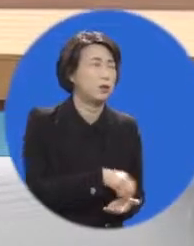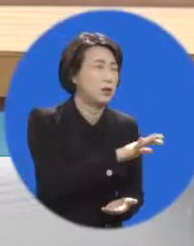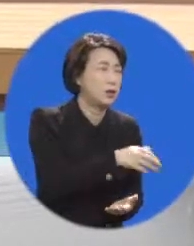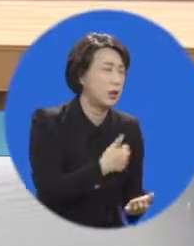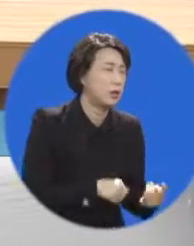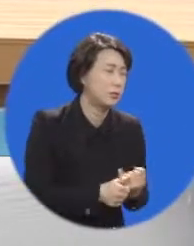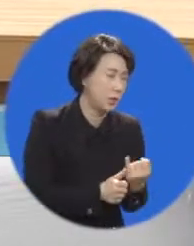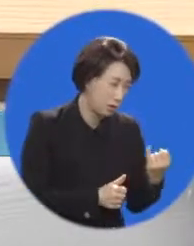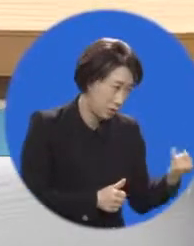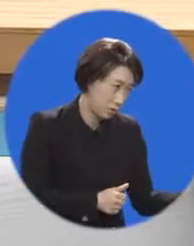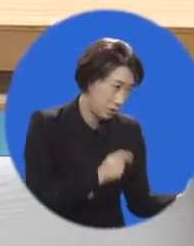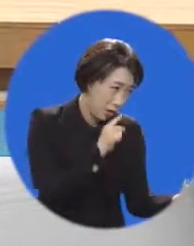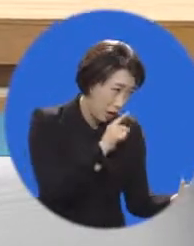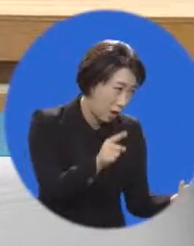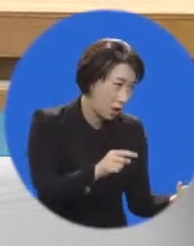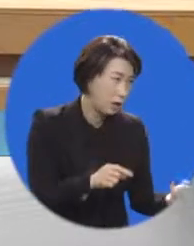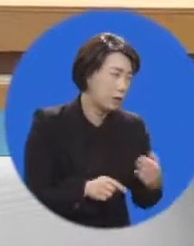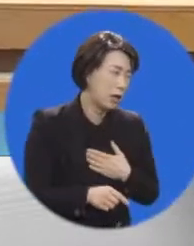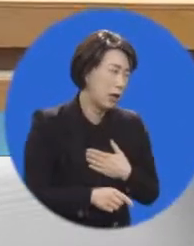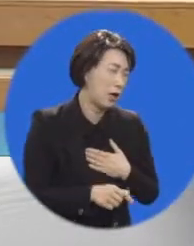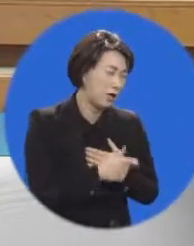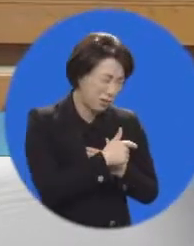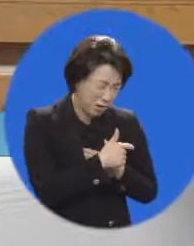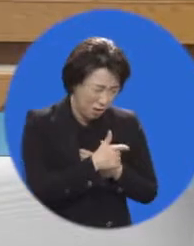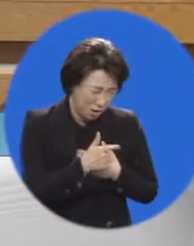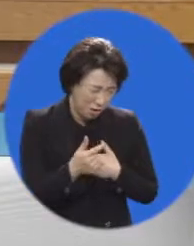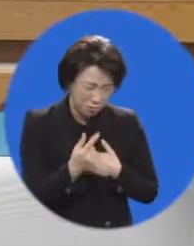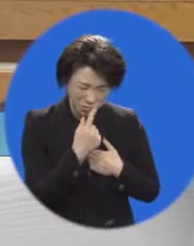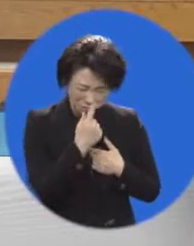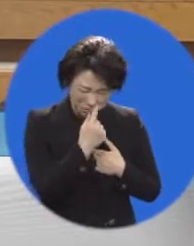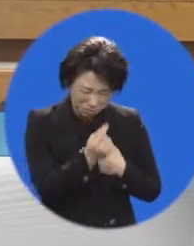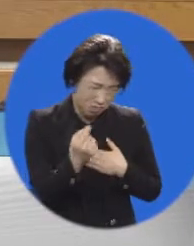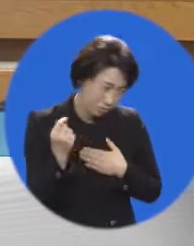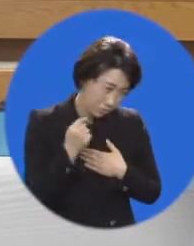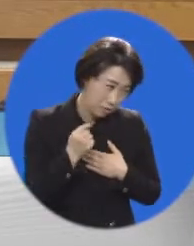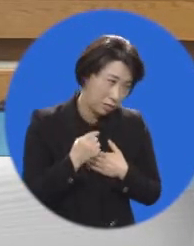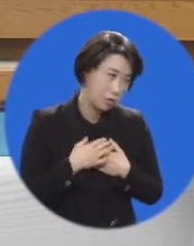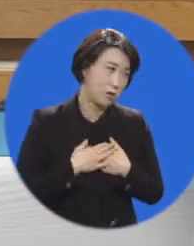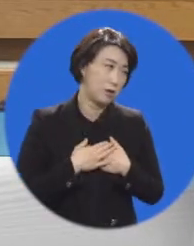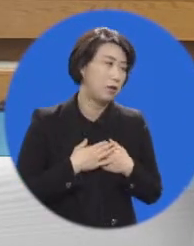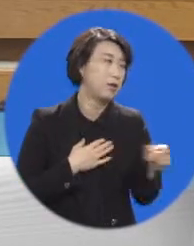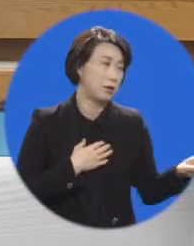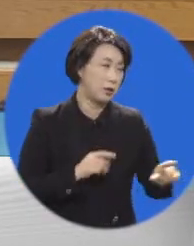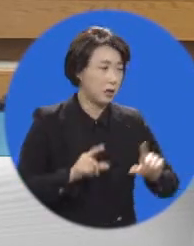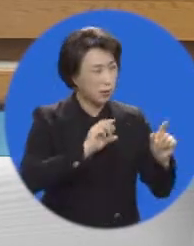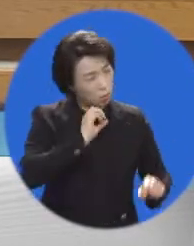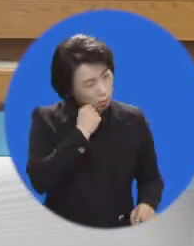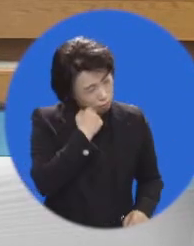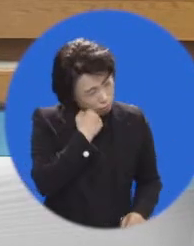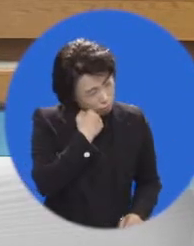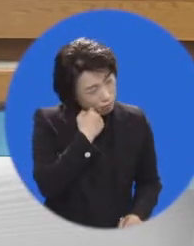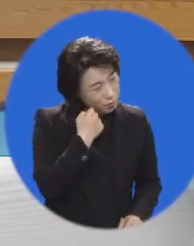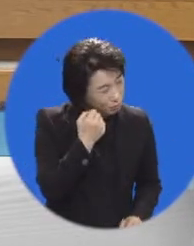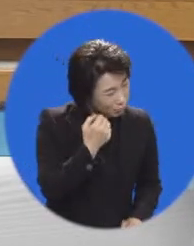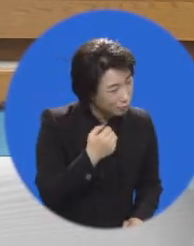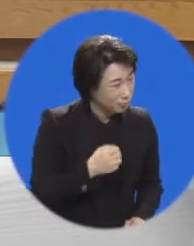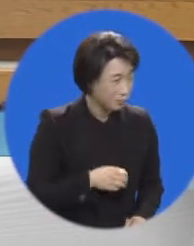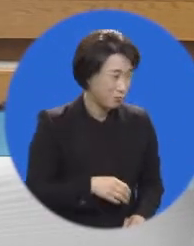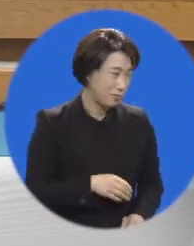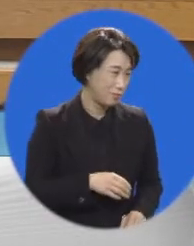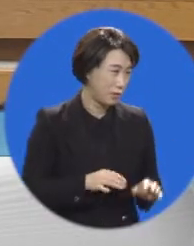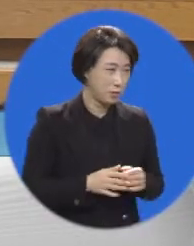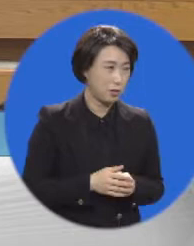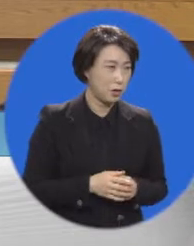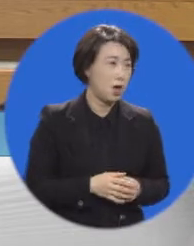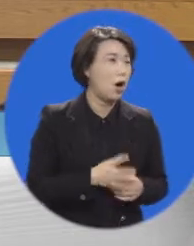며느라 내가 너무 까다로워서 네가 살기 힘들었지?